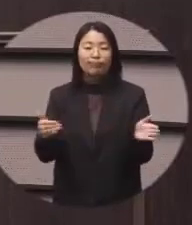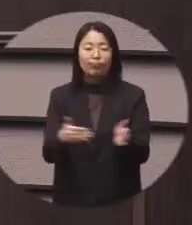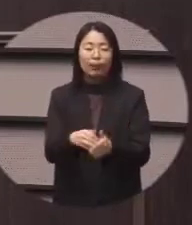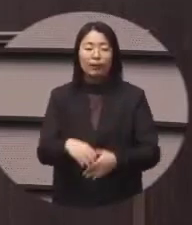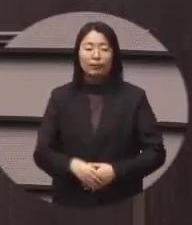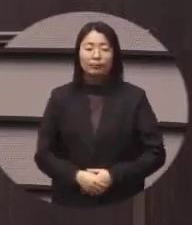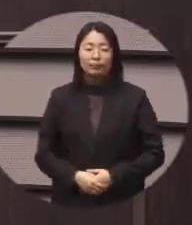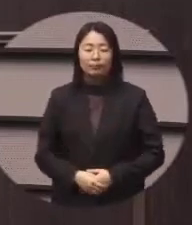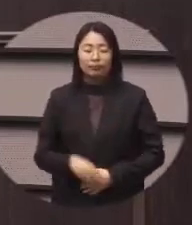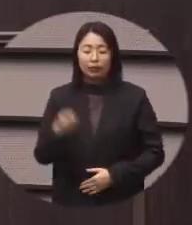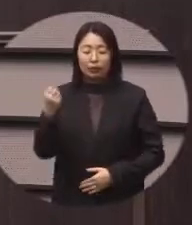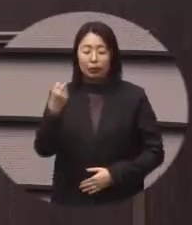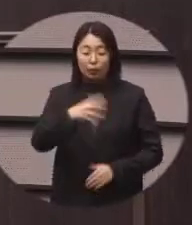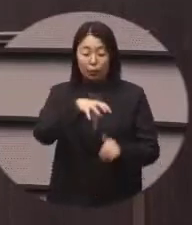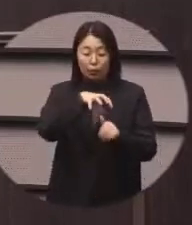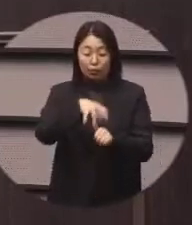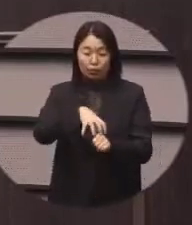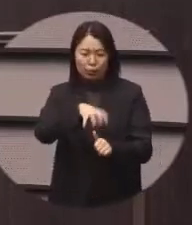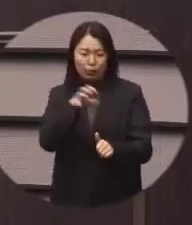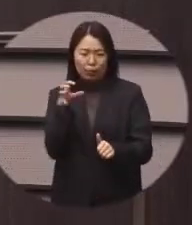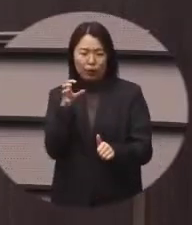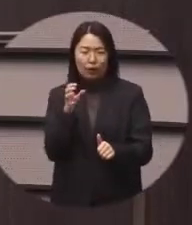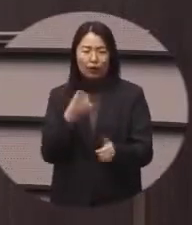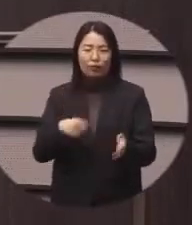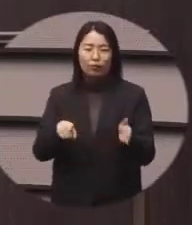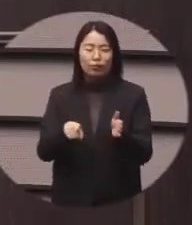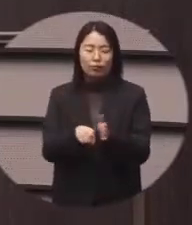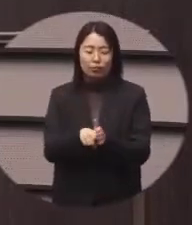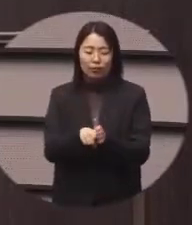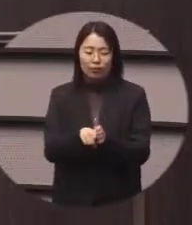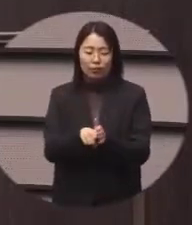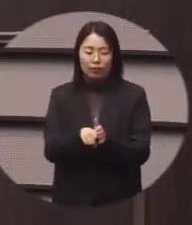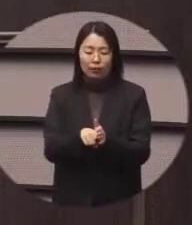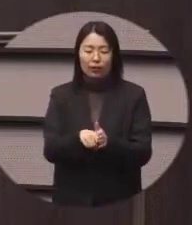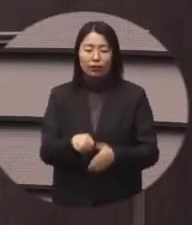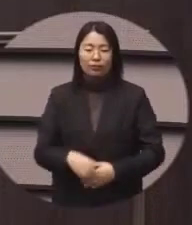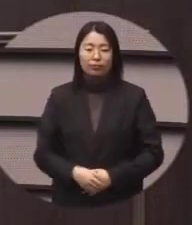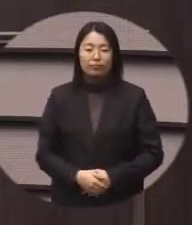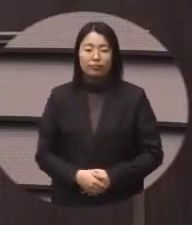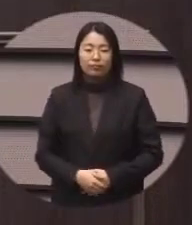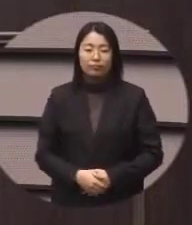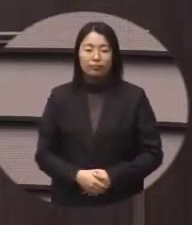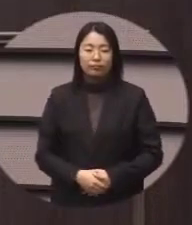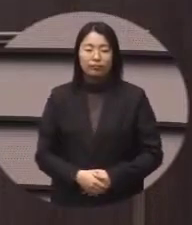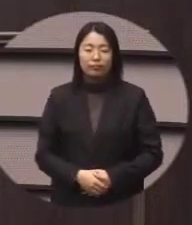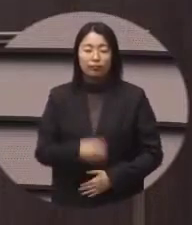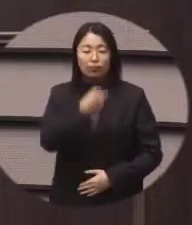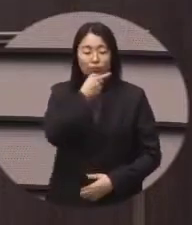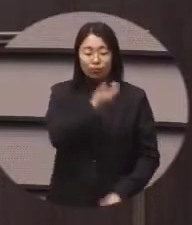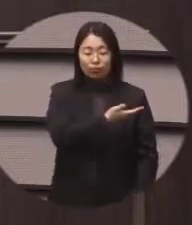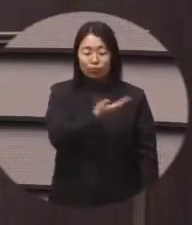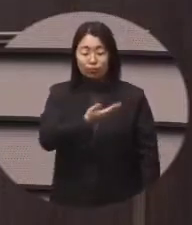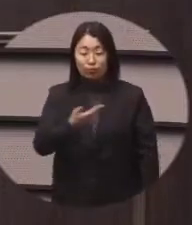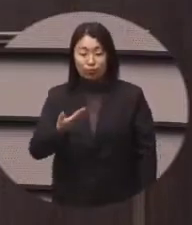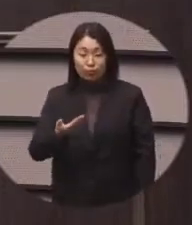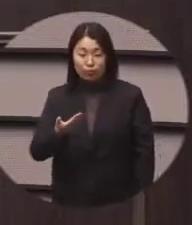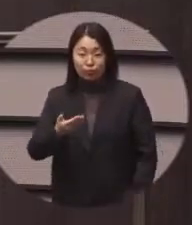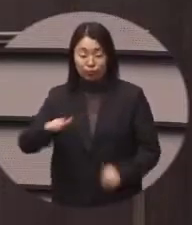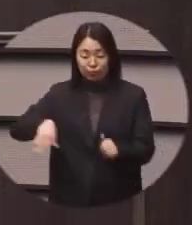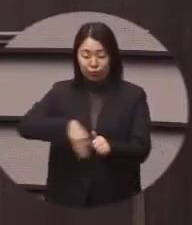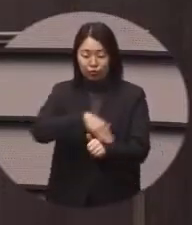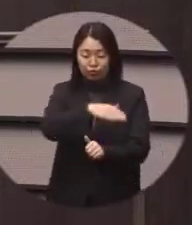아울러 중첩규제라는 한계를 타파해야지만 자족도시로 성장할 수 있다는 각오로 한강유역 6개 시군